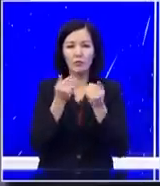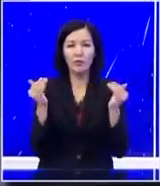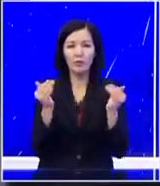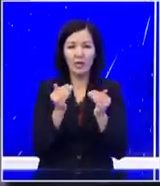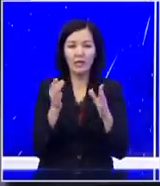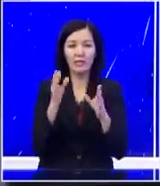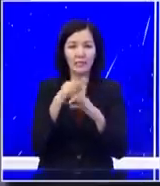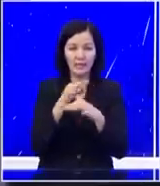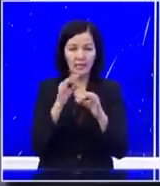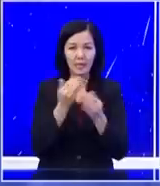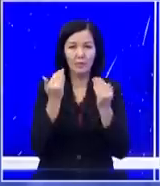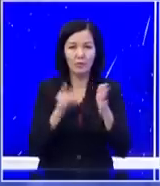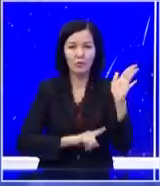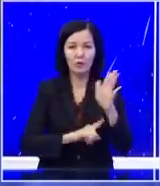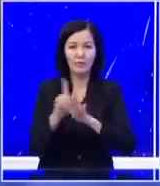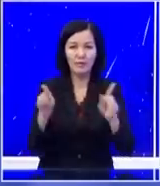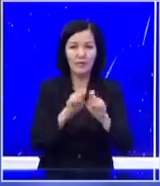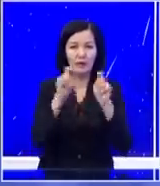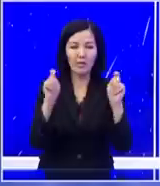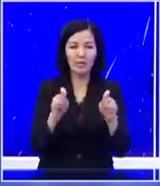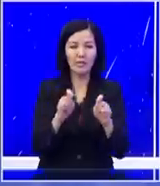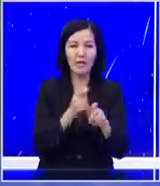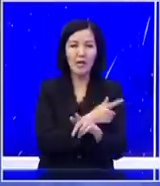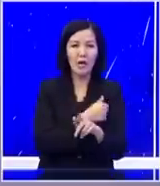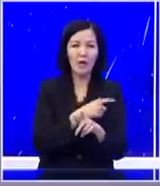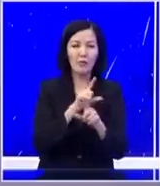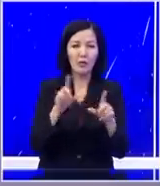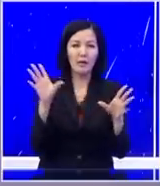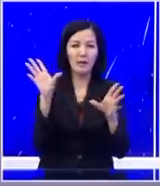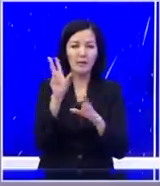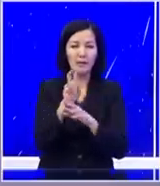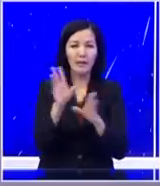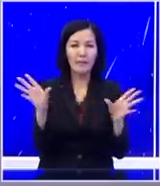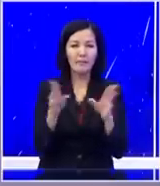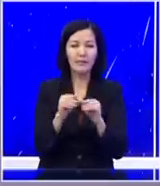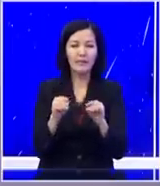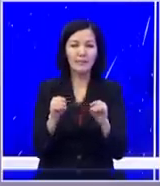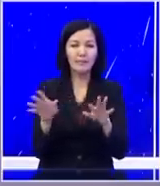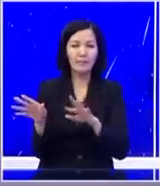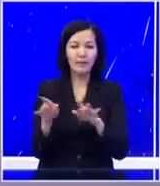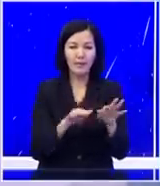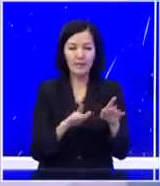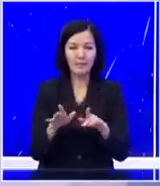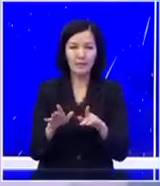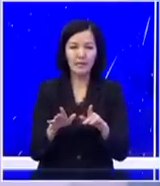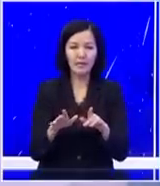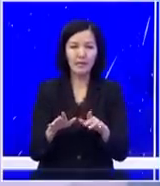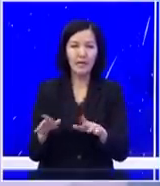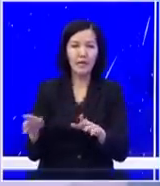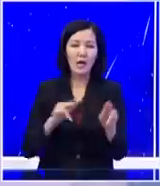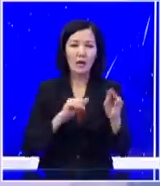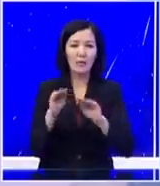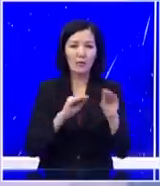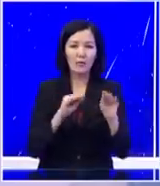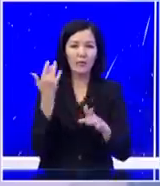зертхана бүгіннен бастап іске қосылды. Аудандық ауруханаға біз біргеміз қоғамдық қорының мұрындық болуымен жеткізіліпті. Құрылғы